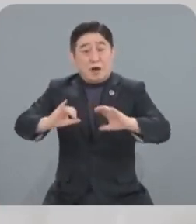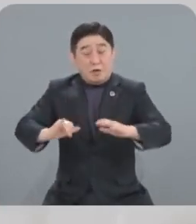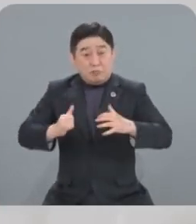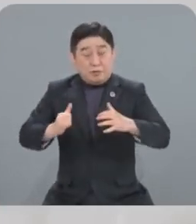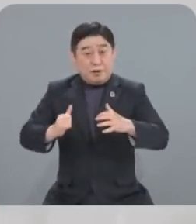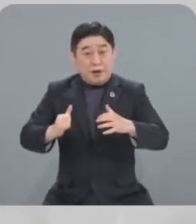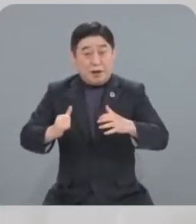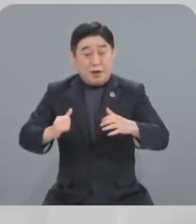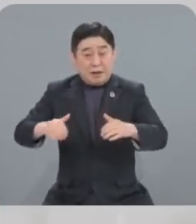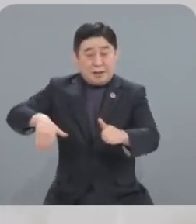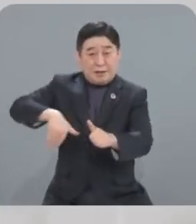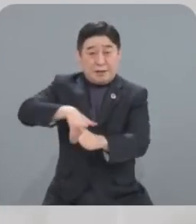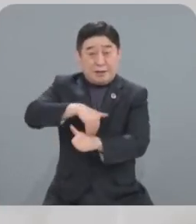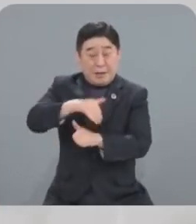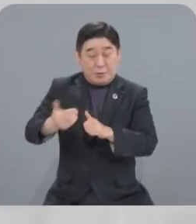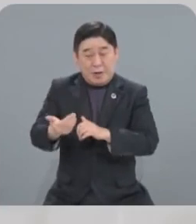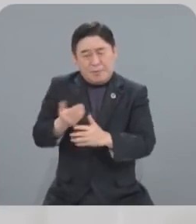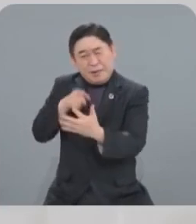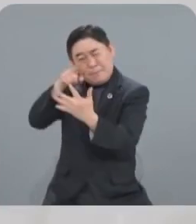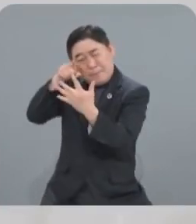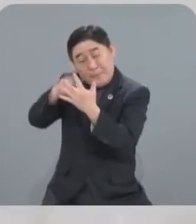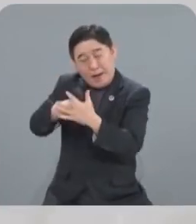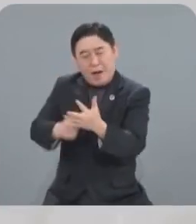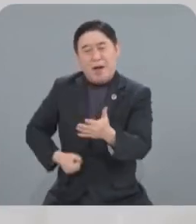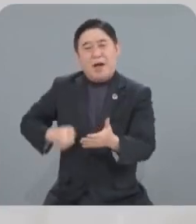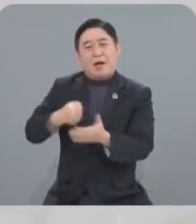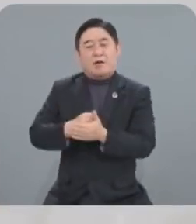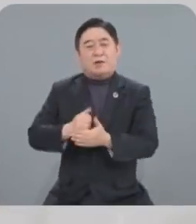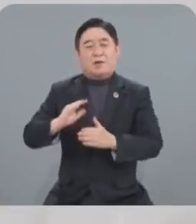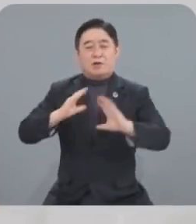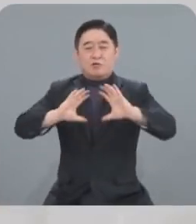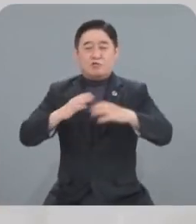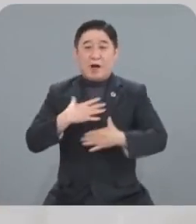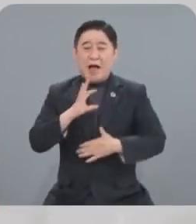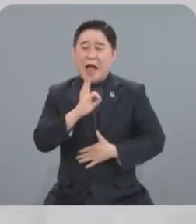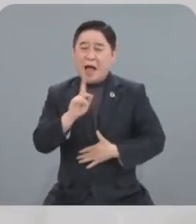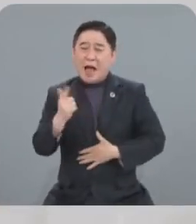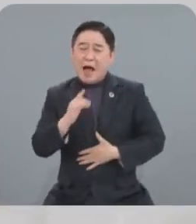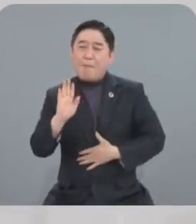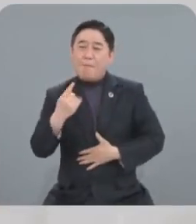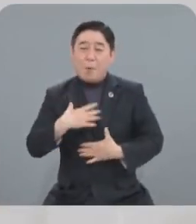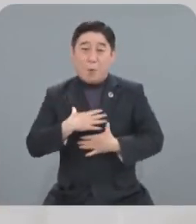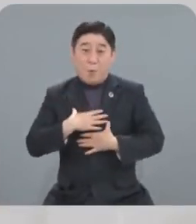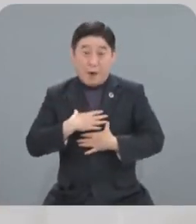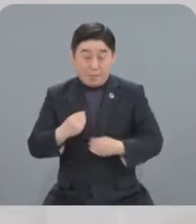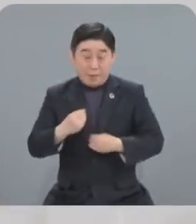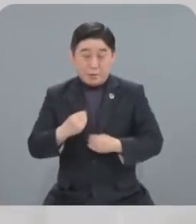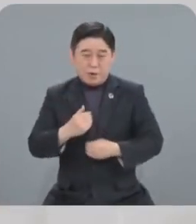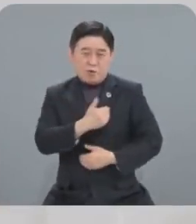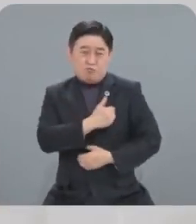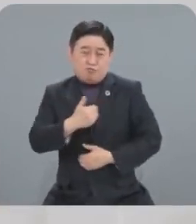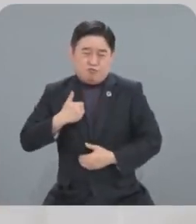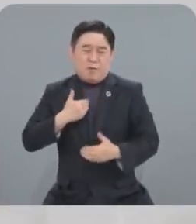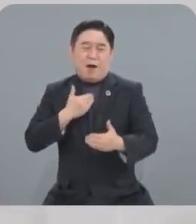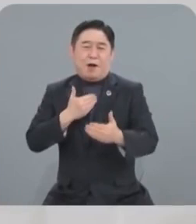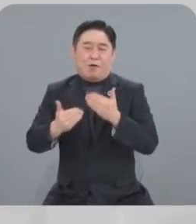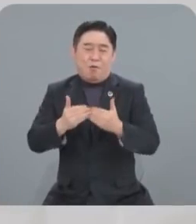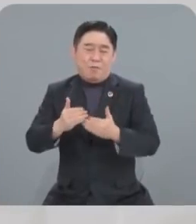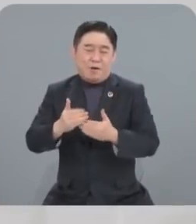것을 예측하고 결정해야 하는 국가 안보는 풍부한 경험에서 나오는 통찰력이